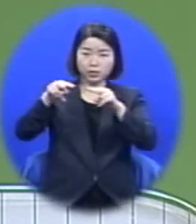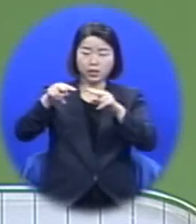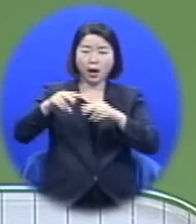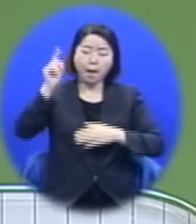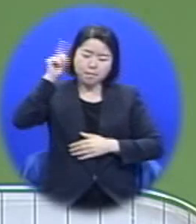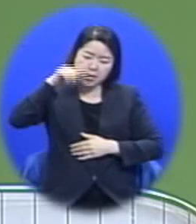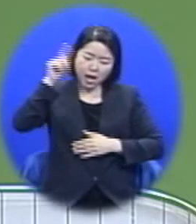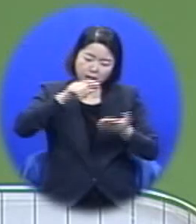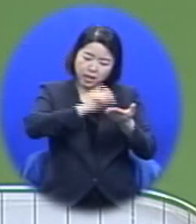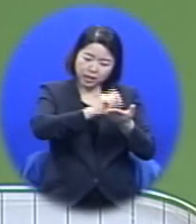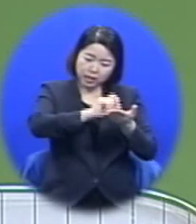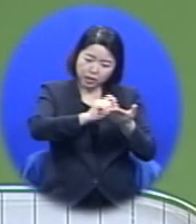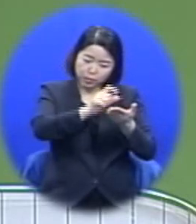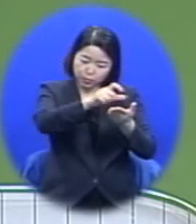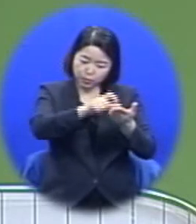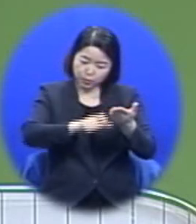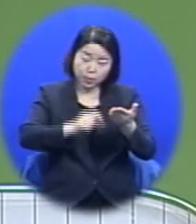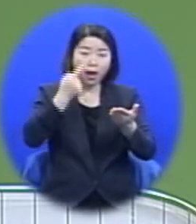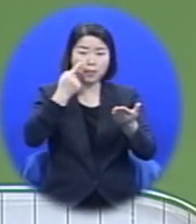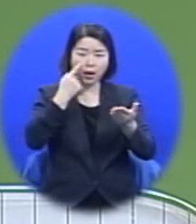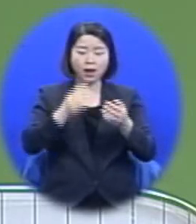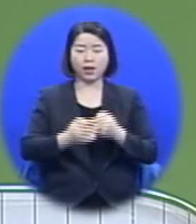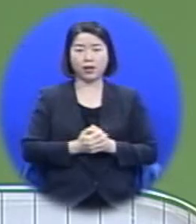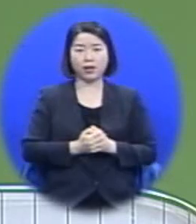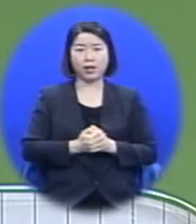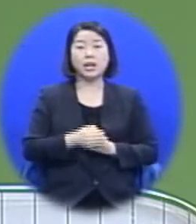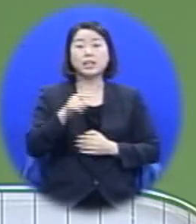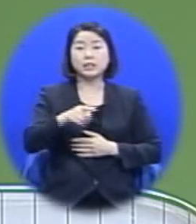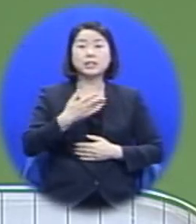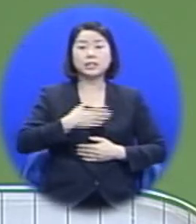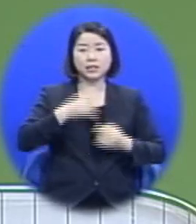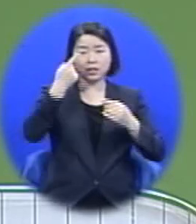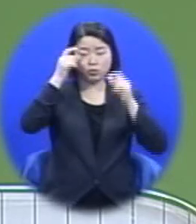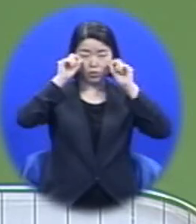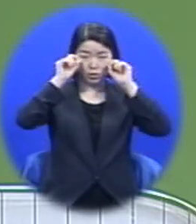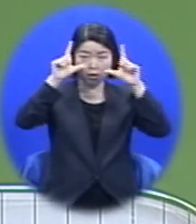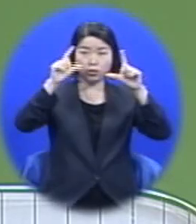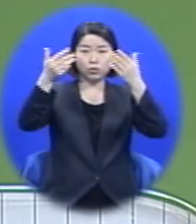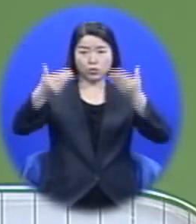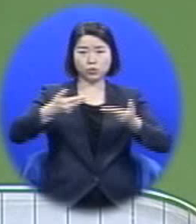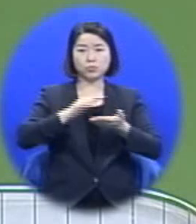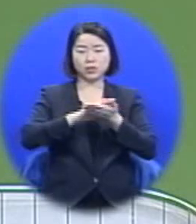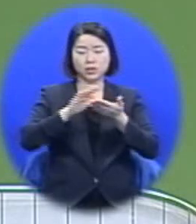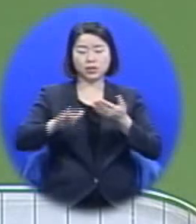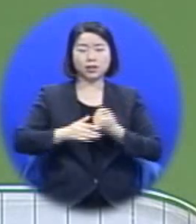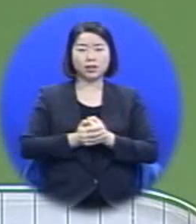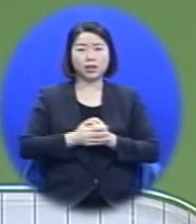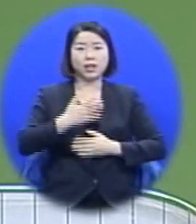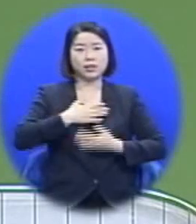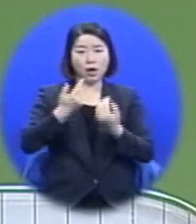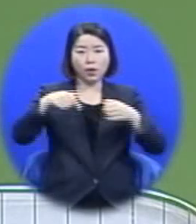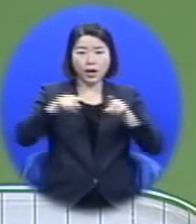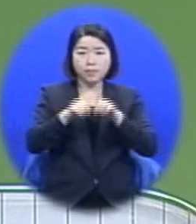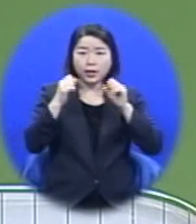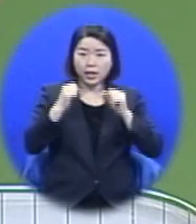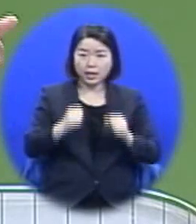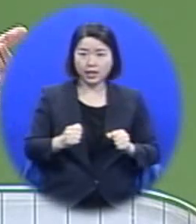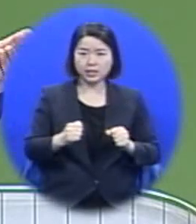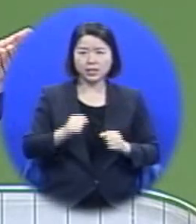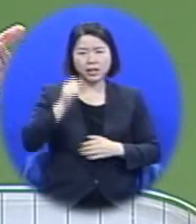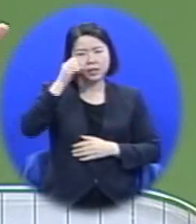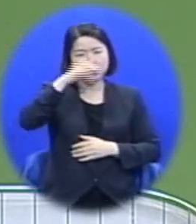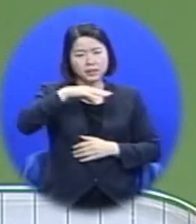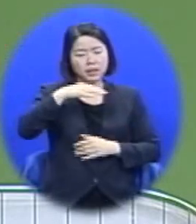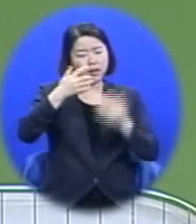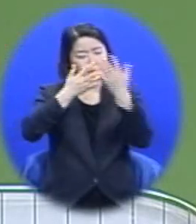매일 기록 이라도 해보죠 그것이 내 눈을 열어 주네요 나와 함께 계신 것을 나 막연하게